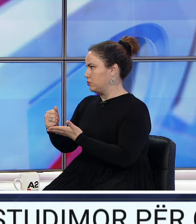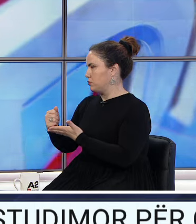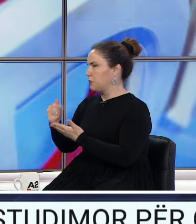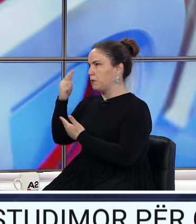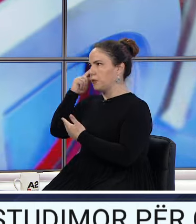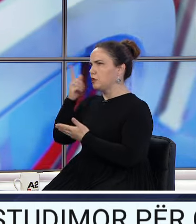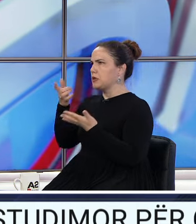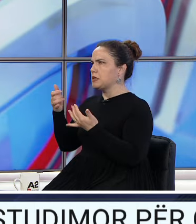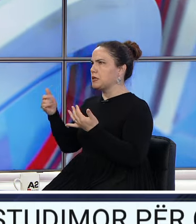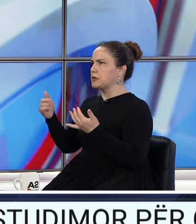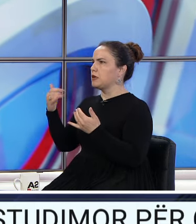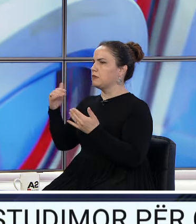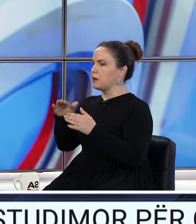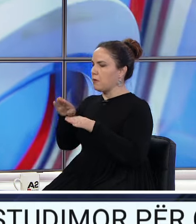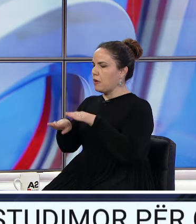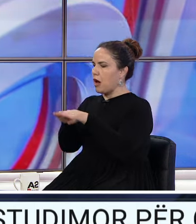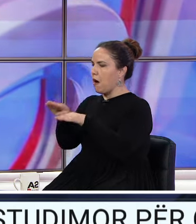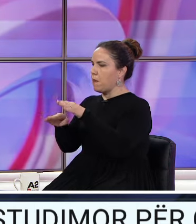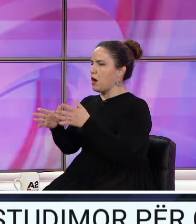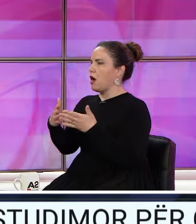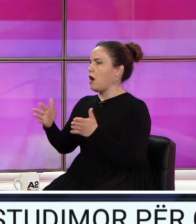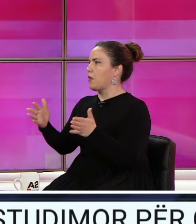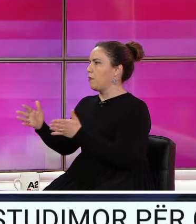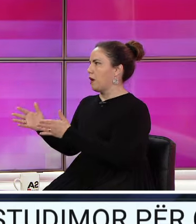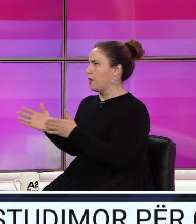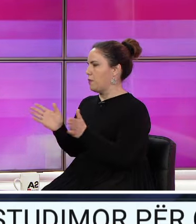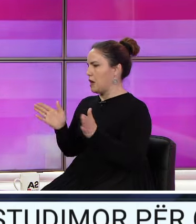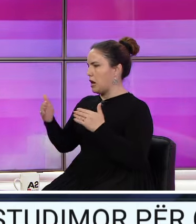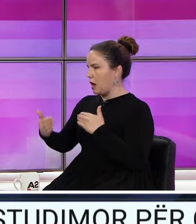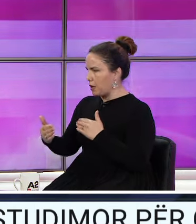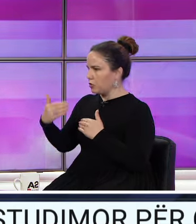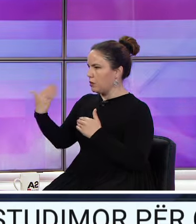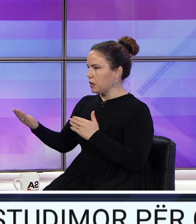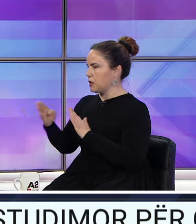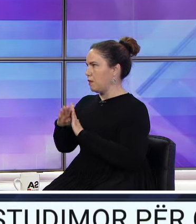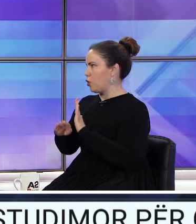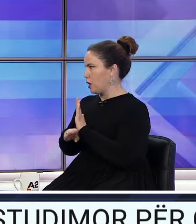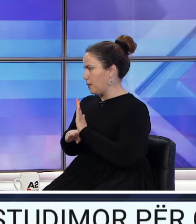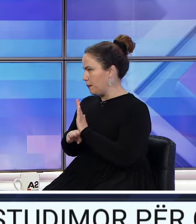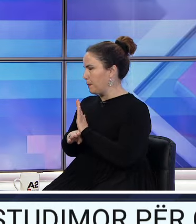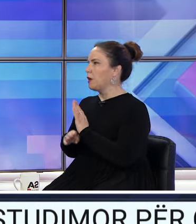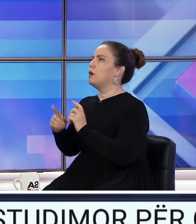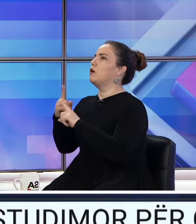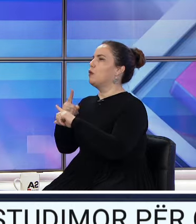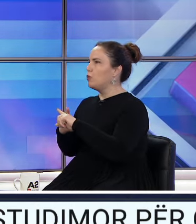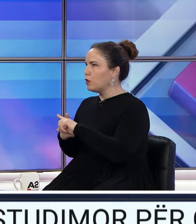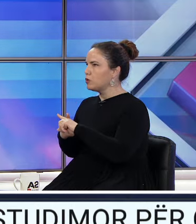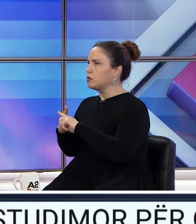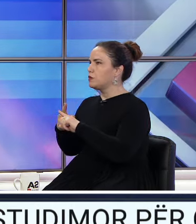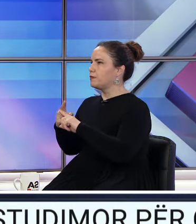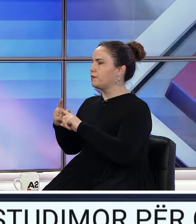të cilat u miratuan më pas nga Ministria e Arsimit, përkatësisht nga Agjencia Kombëtare për Kërkim Shkencor dhe